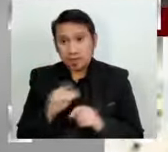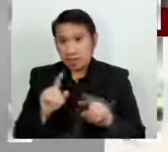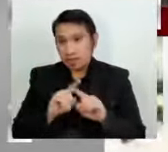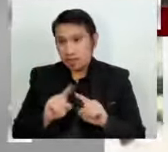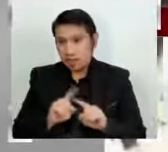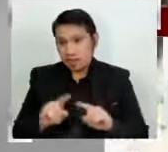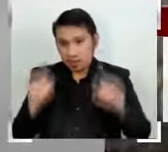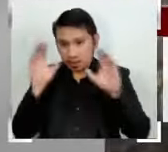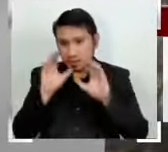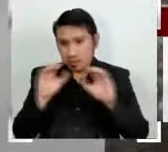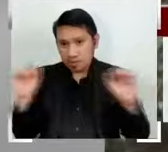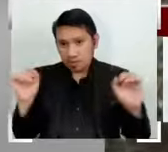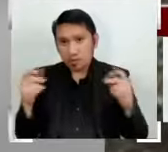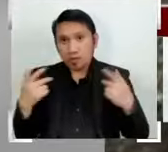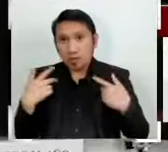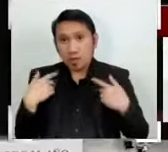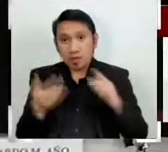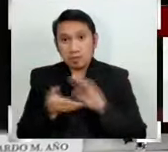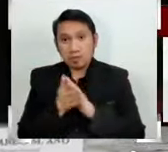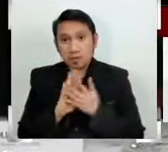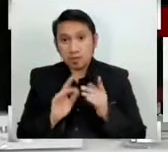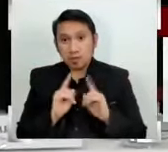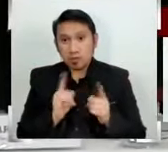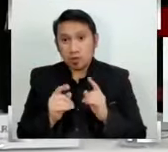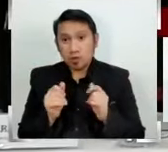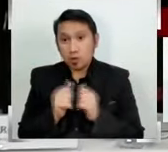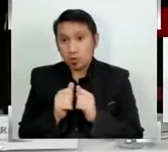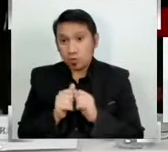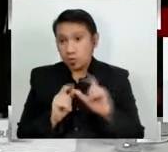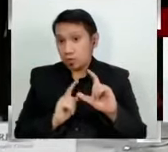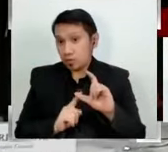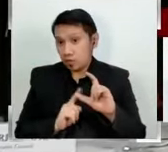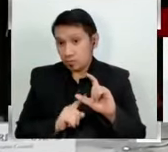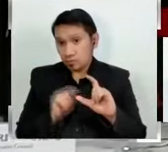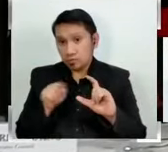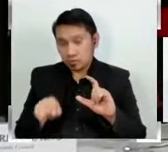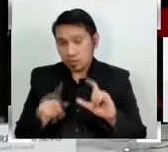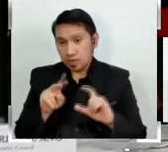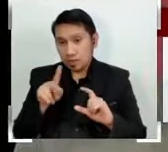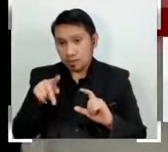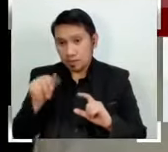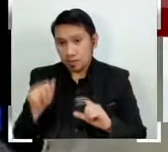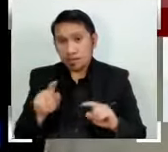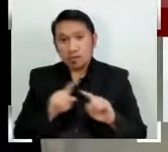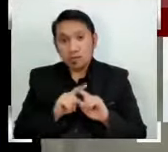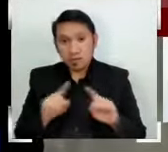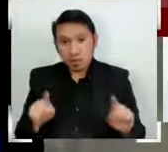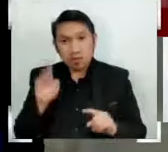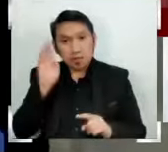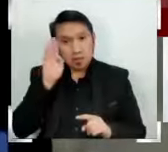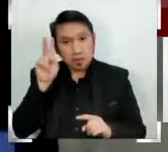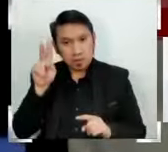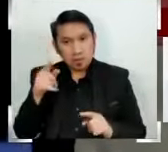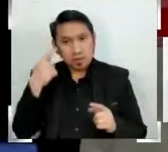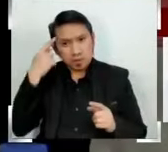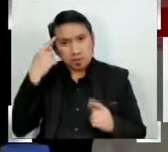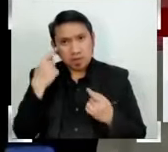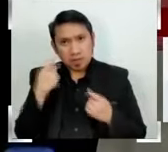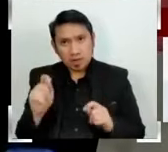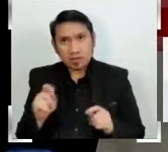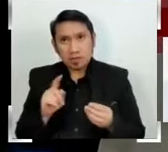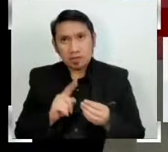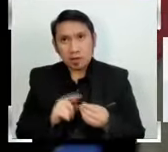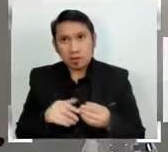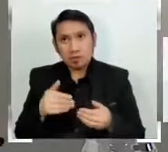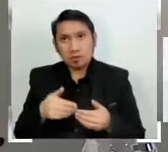ang nakipag-peace talks sa mga rebelding komunista. Pero sa pagkakataong ito, tiwala ang Administrasyong Marcos sa una hakbang ni daw ito sa